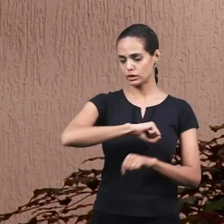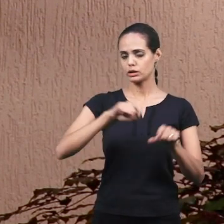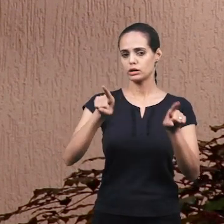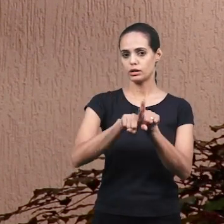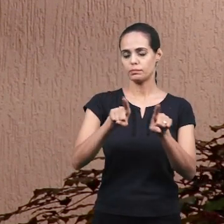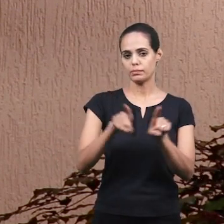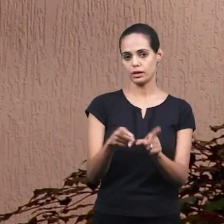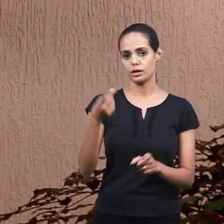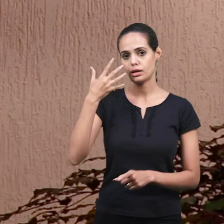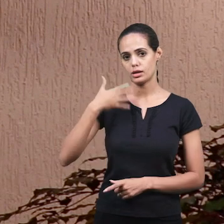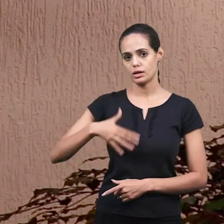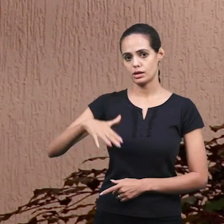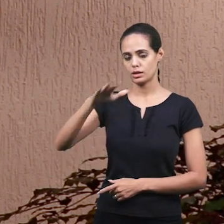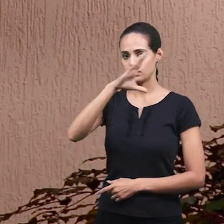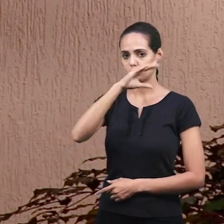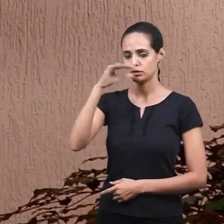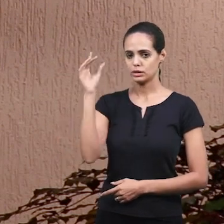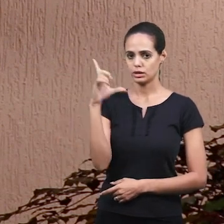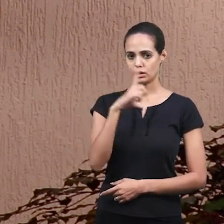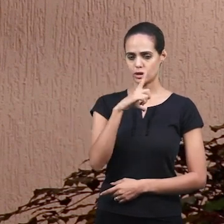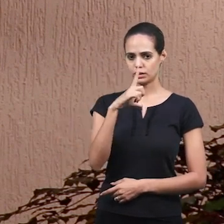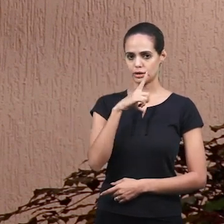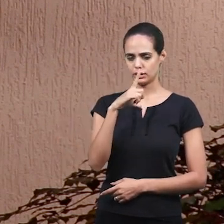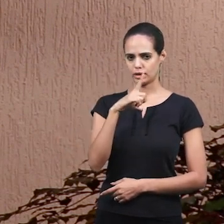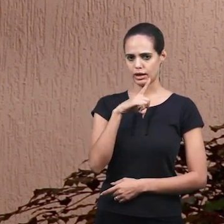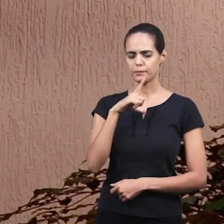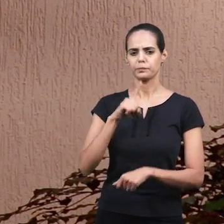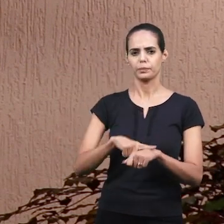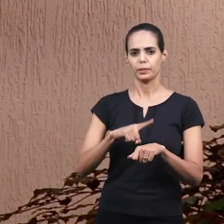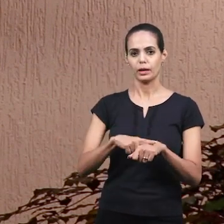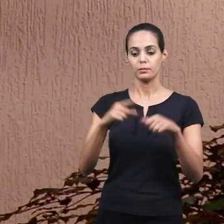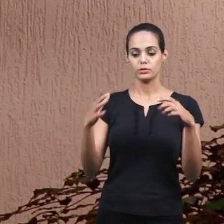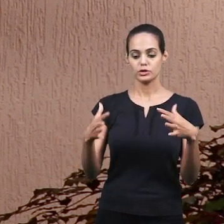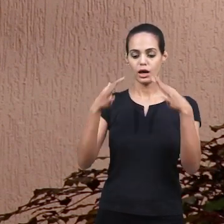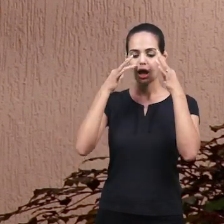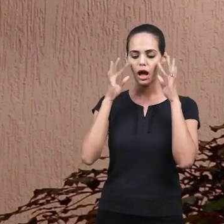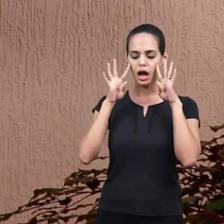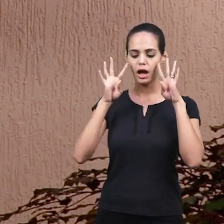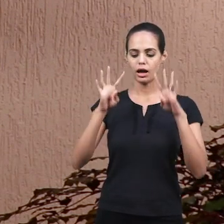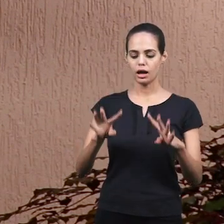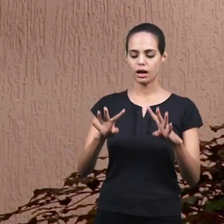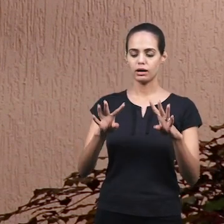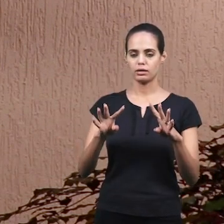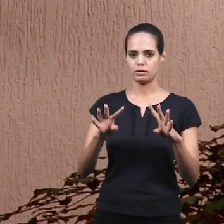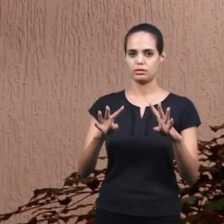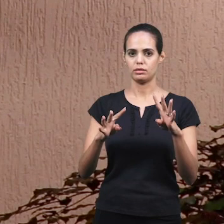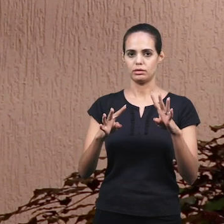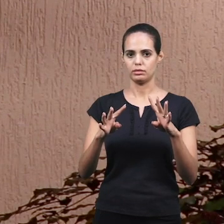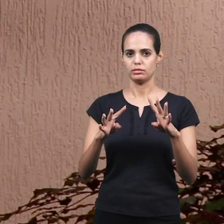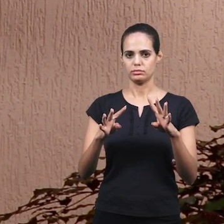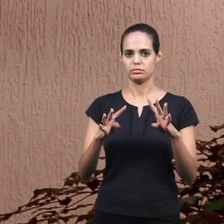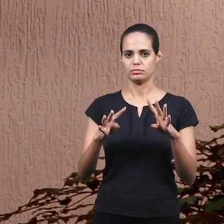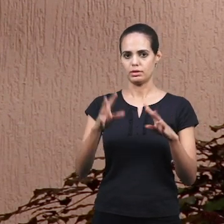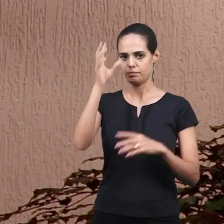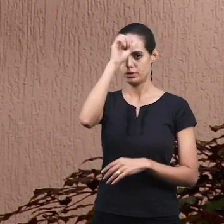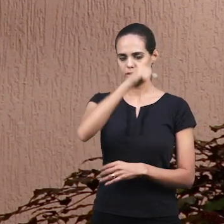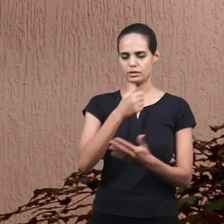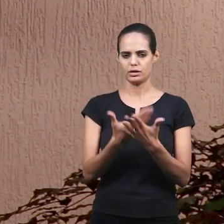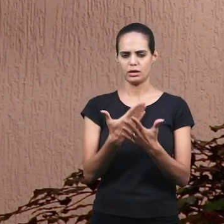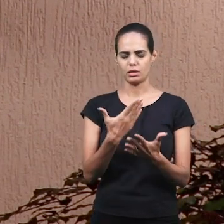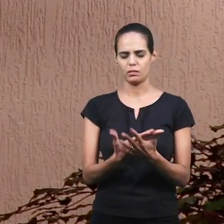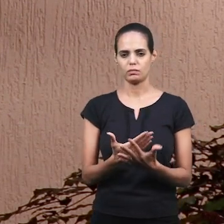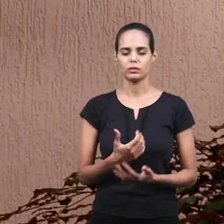où elle va dédier son attention, le temps qu'elle peut rester attentive. Où vous pouvez trouver